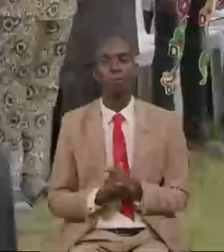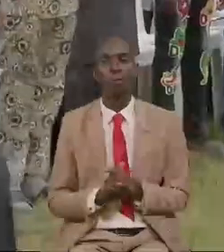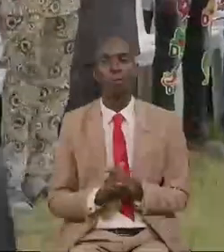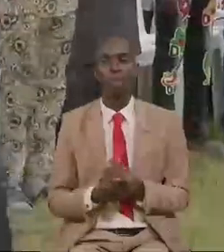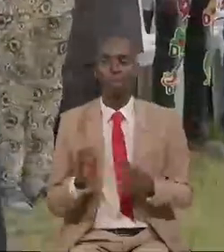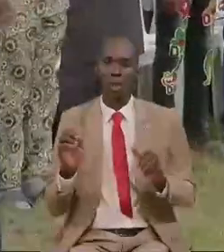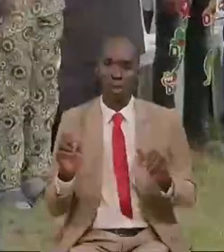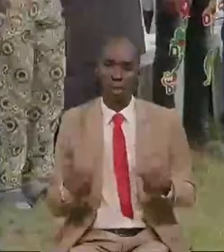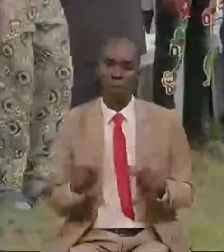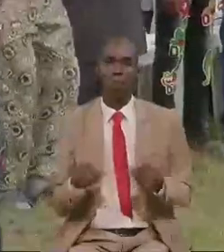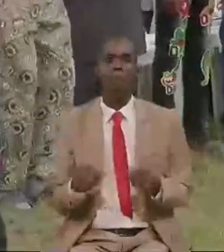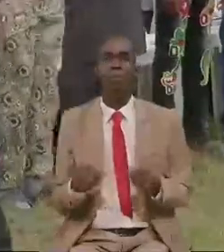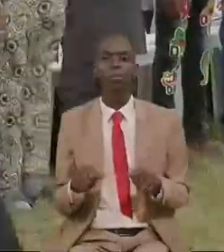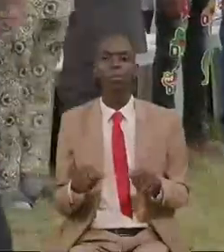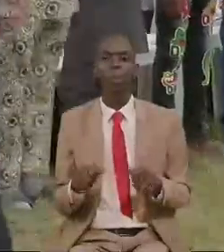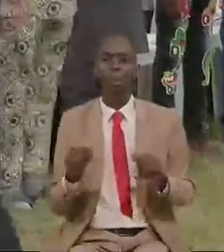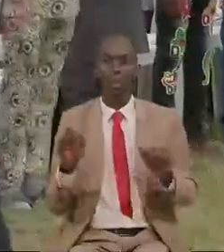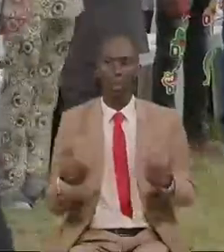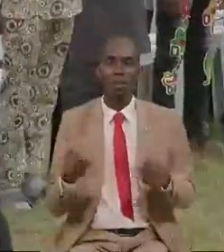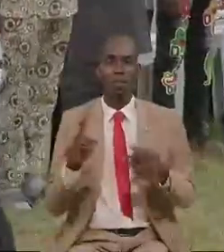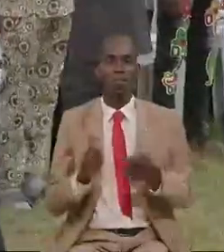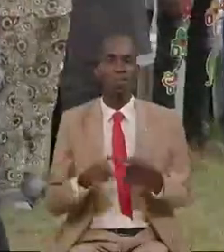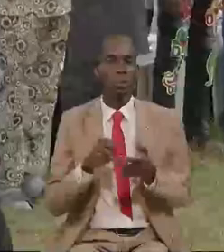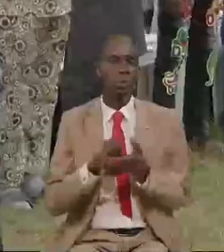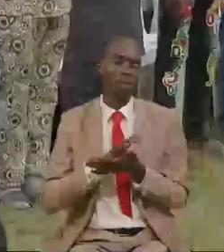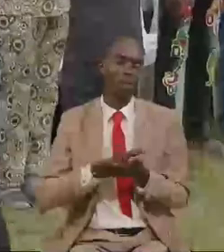capable, capable de sanctifier,